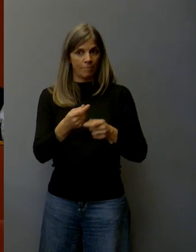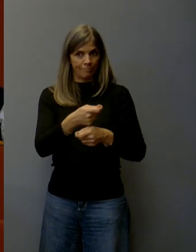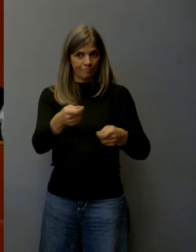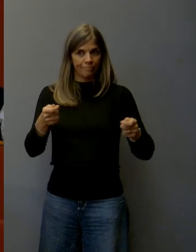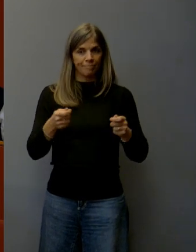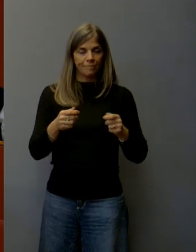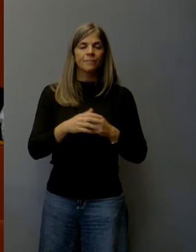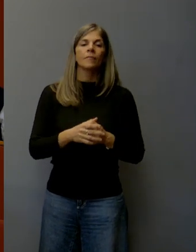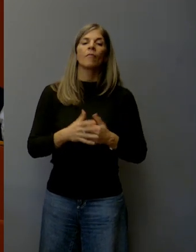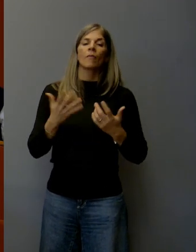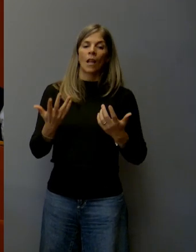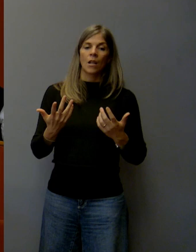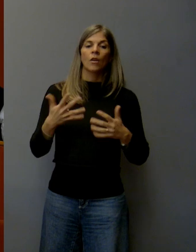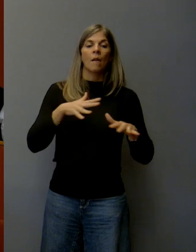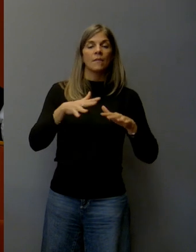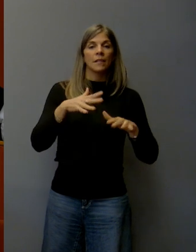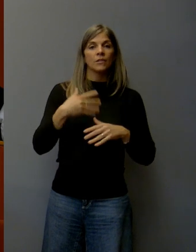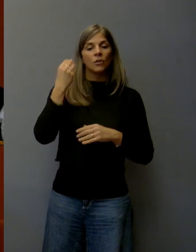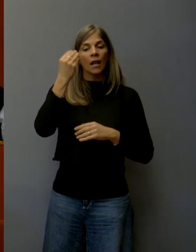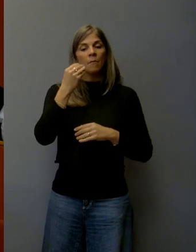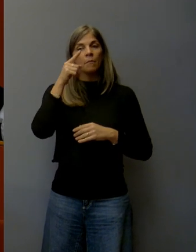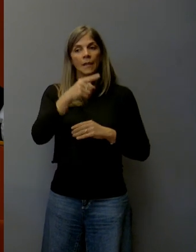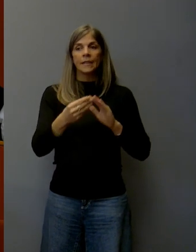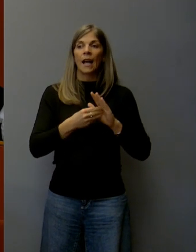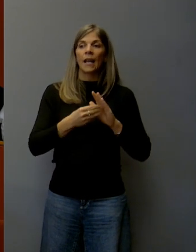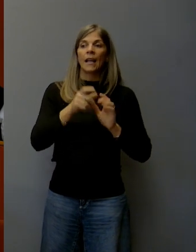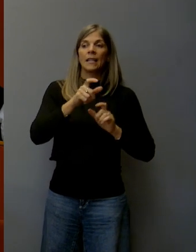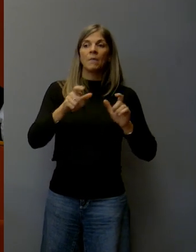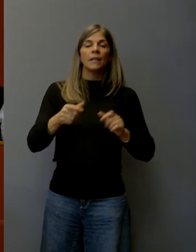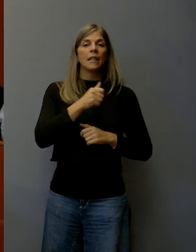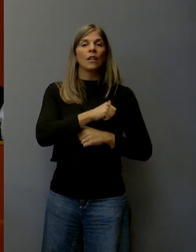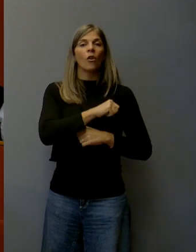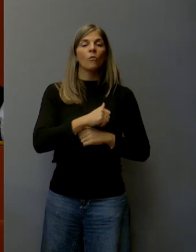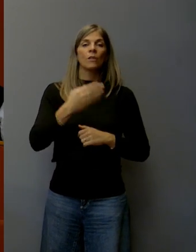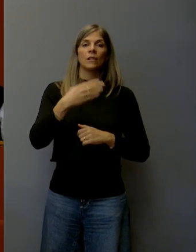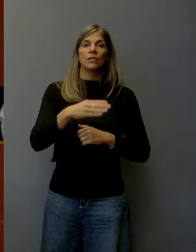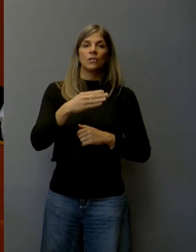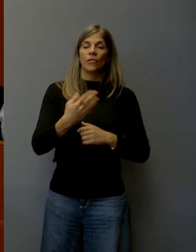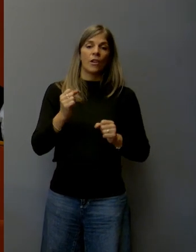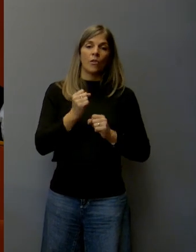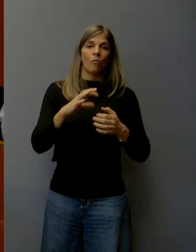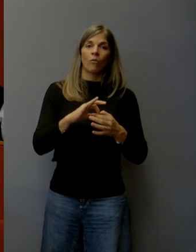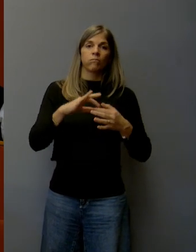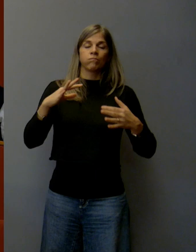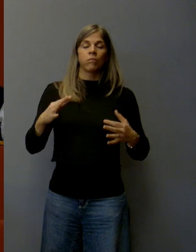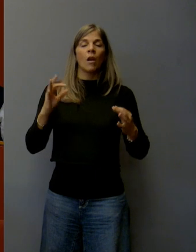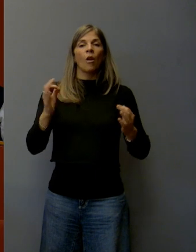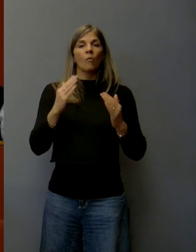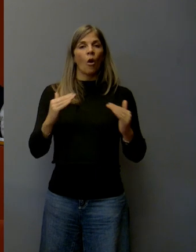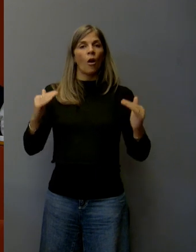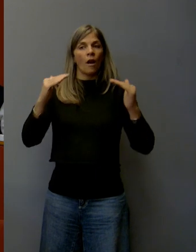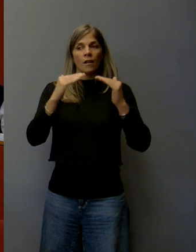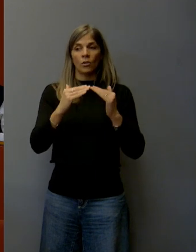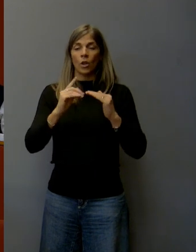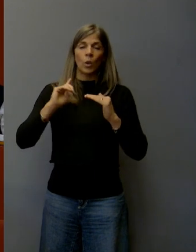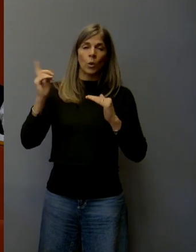atto che l'amministrazione ritiene che il benessere dei dipendenti del comune di Genova non possa prescindere dal concetto di pari opportunità per tutti i